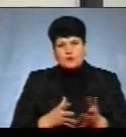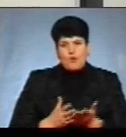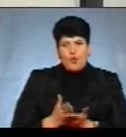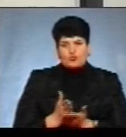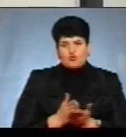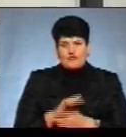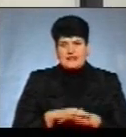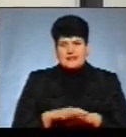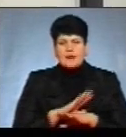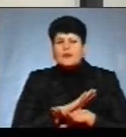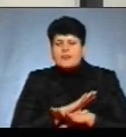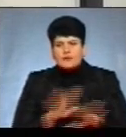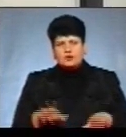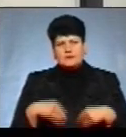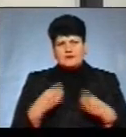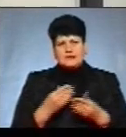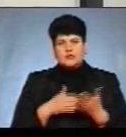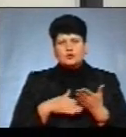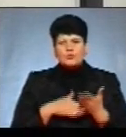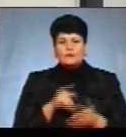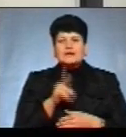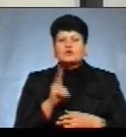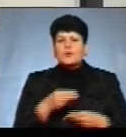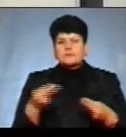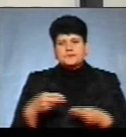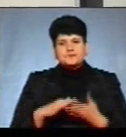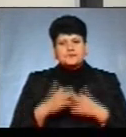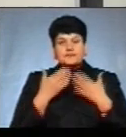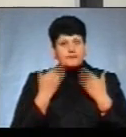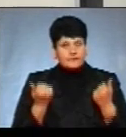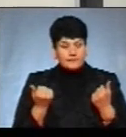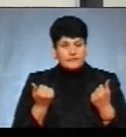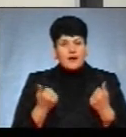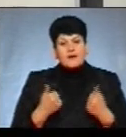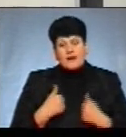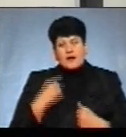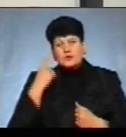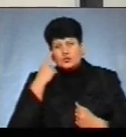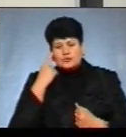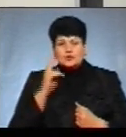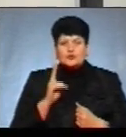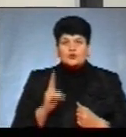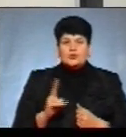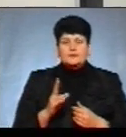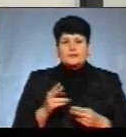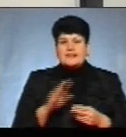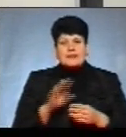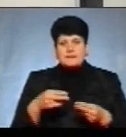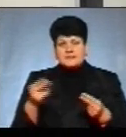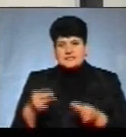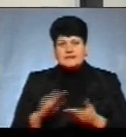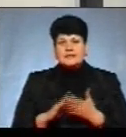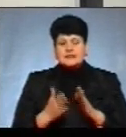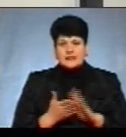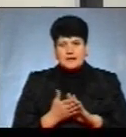будемо обслуговувати населення, чи ми не будемо надавати допомогу саме тим людям, які не підписали декларацію. Але я думаю, що людина, яка не підписала декларацію,